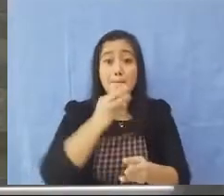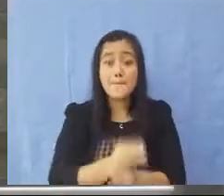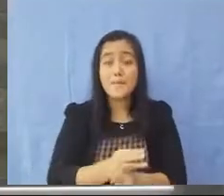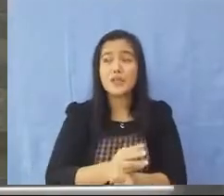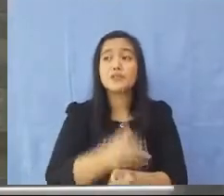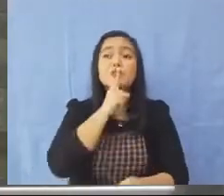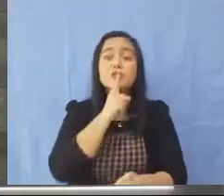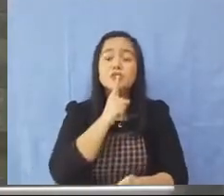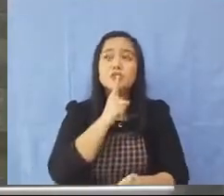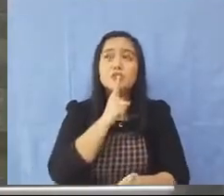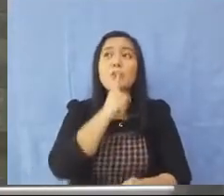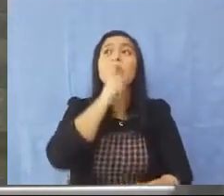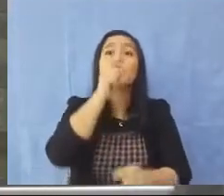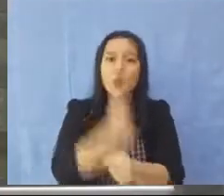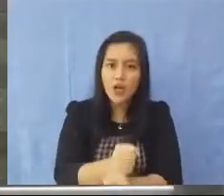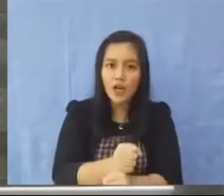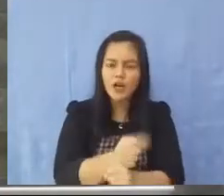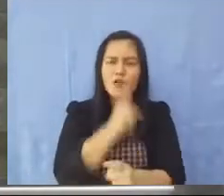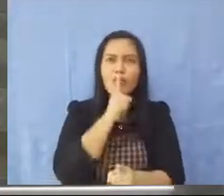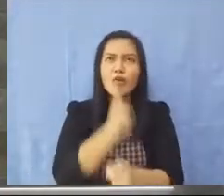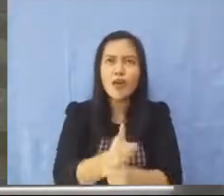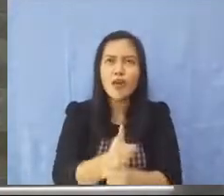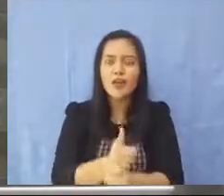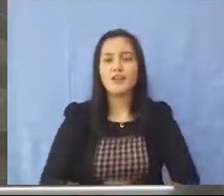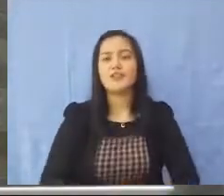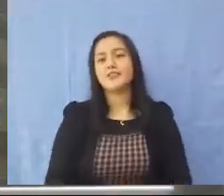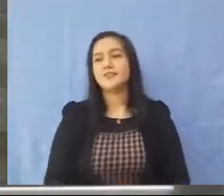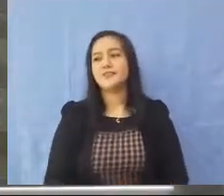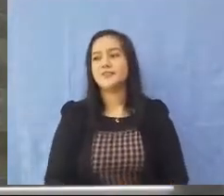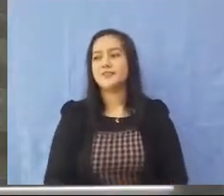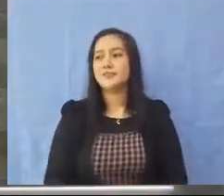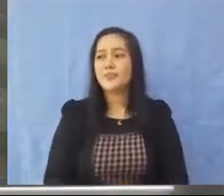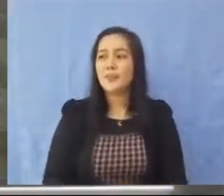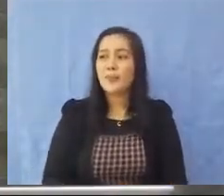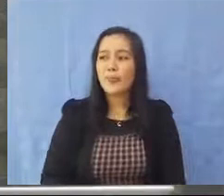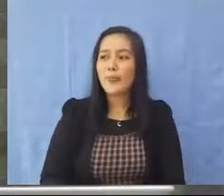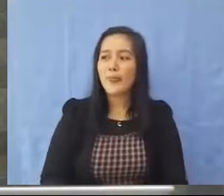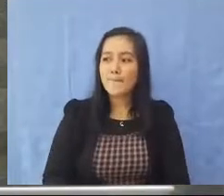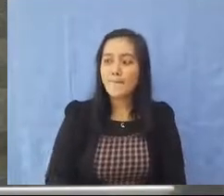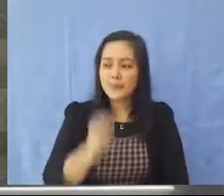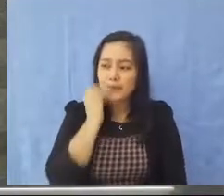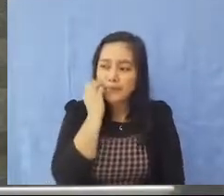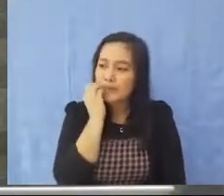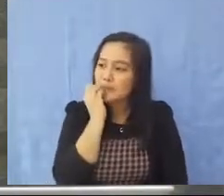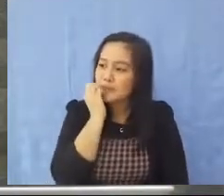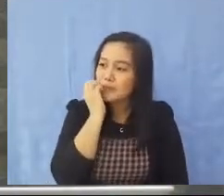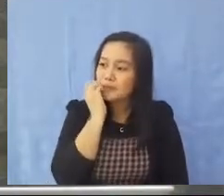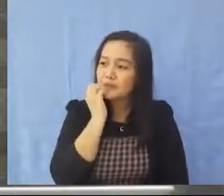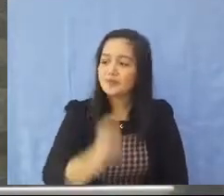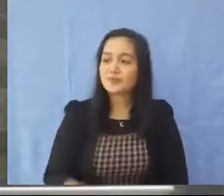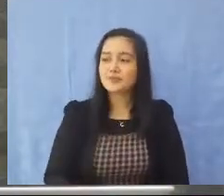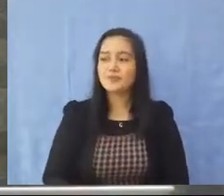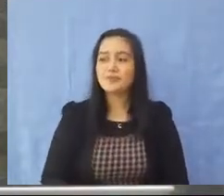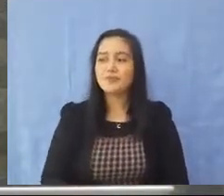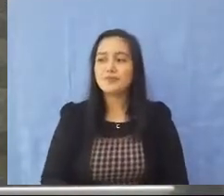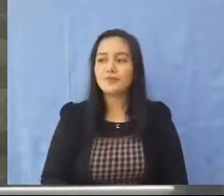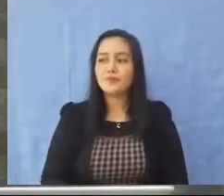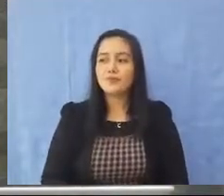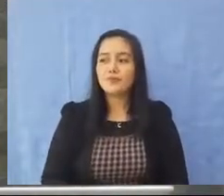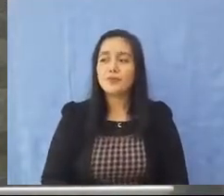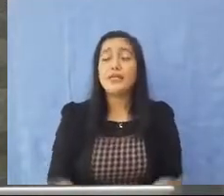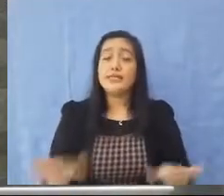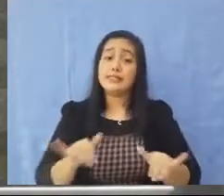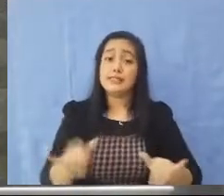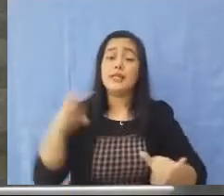Alright? I hope kayong mga alumni ay nare-review rin kayo. Okay? At now, tuloy po tayo. Also, pinag-usapan